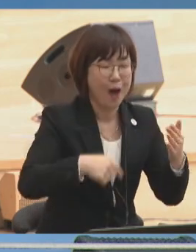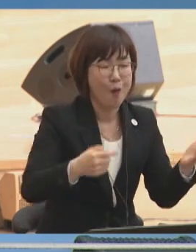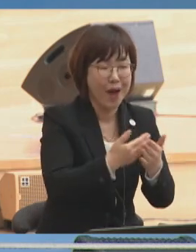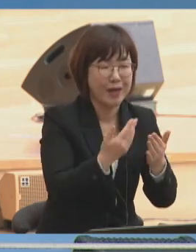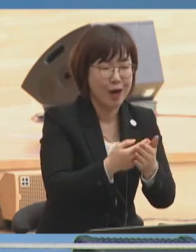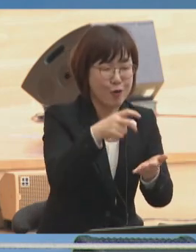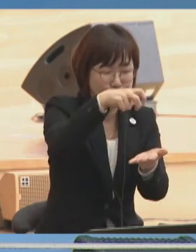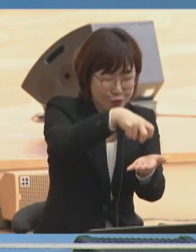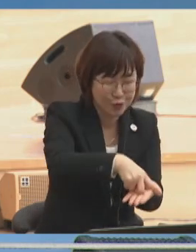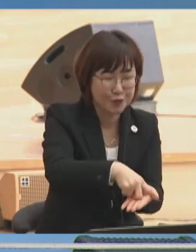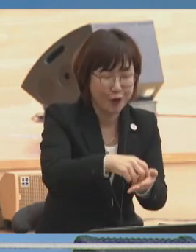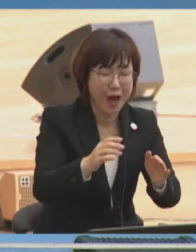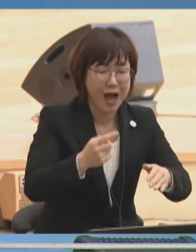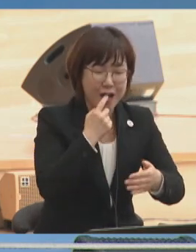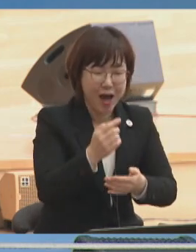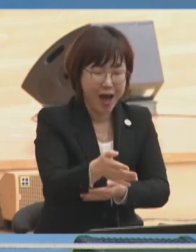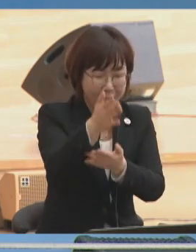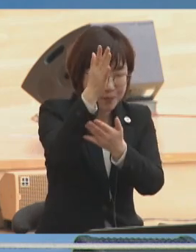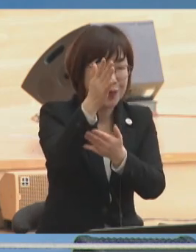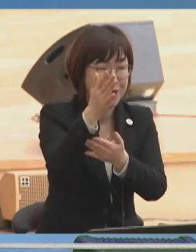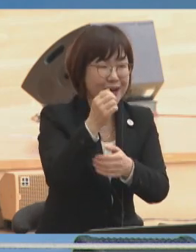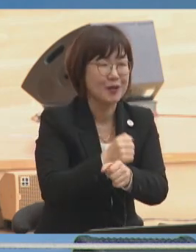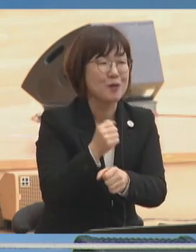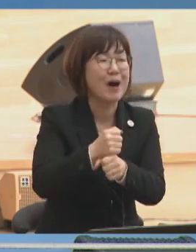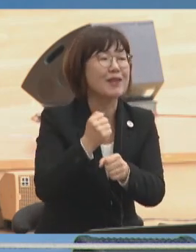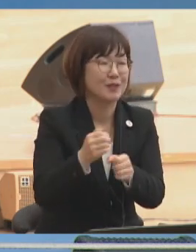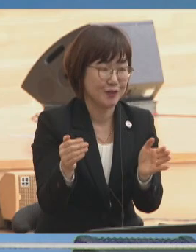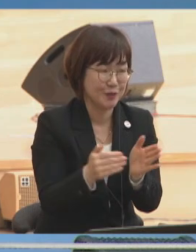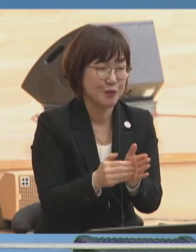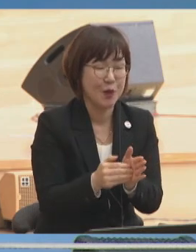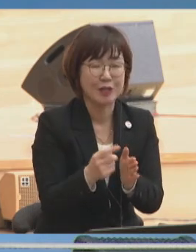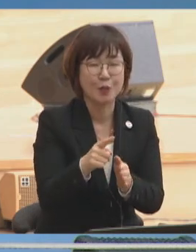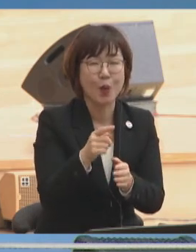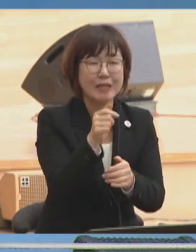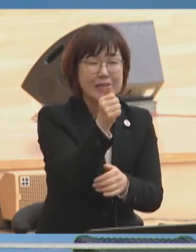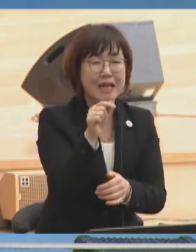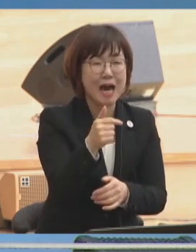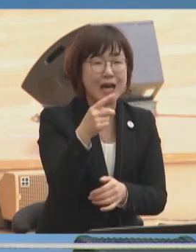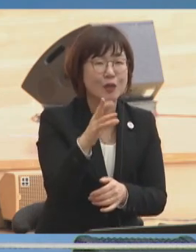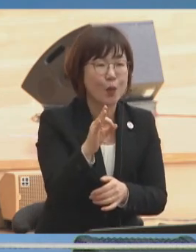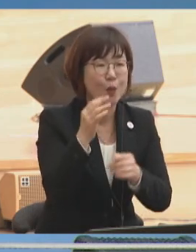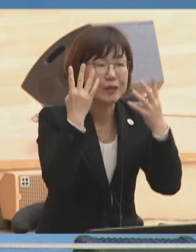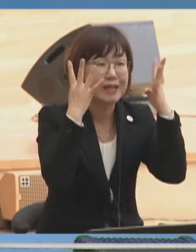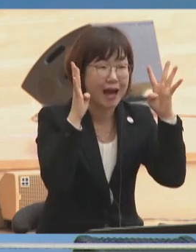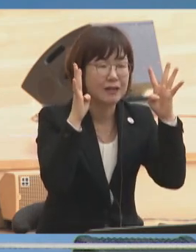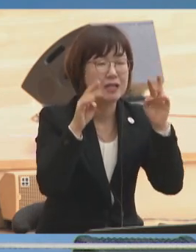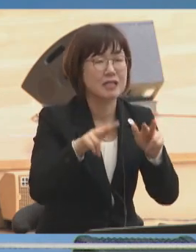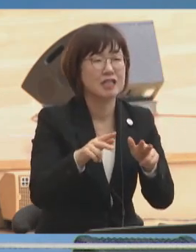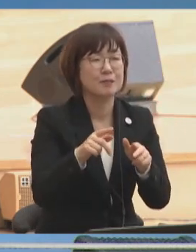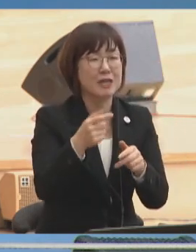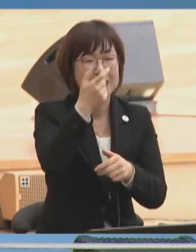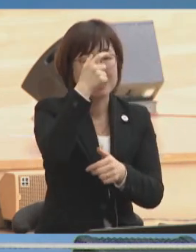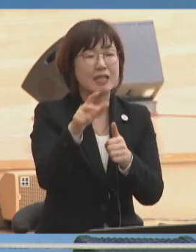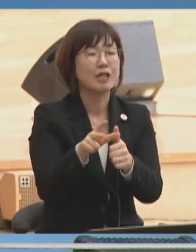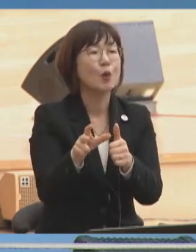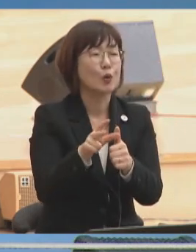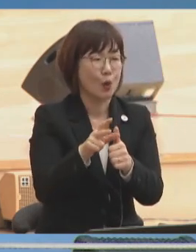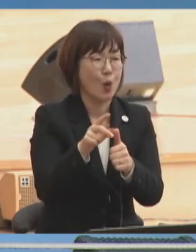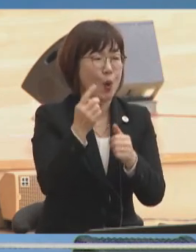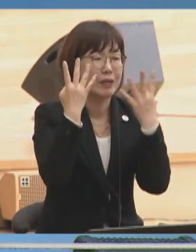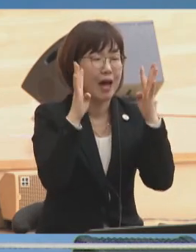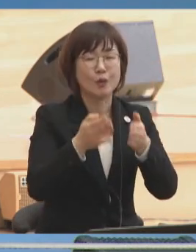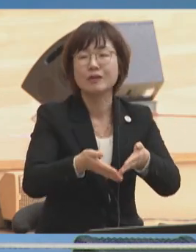꿇도록 그렇게 하셨죠. 그리고 한동대를 지금의 한동대로 믿음의 대학으로 그렇게